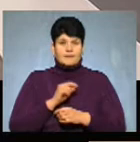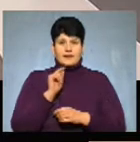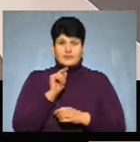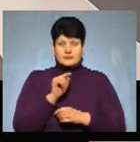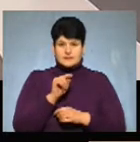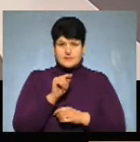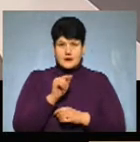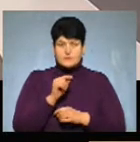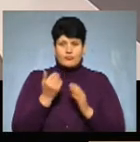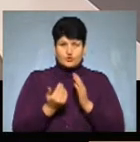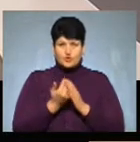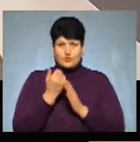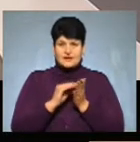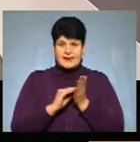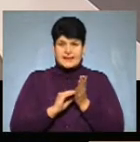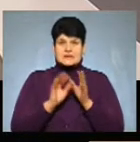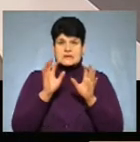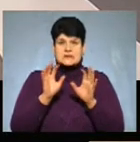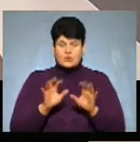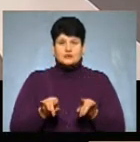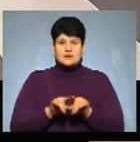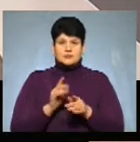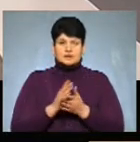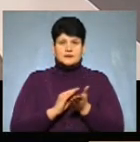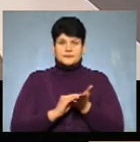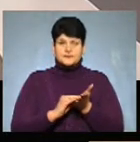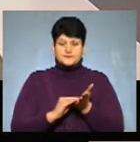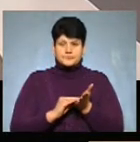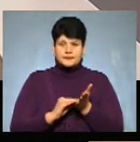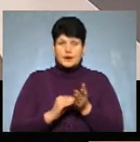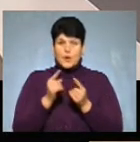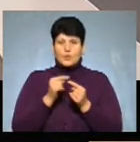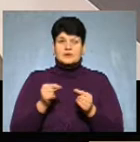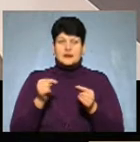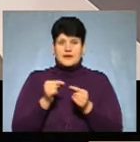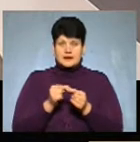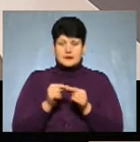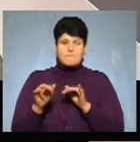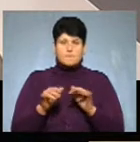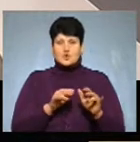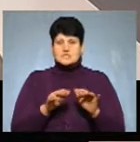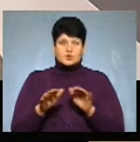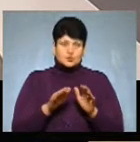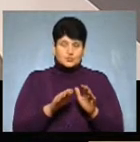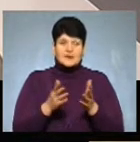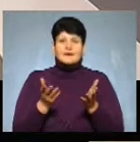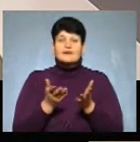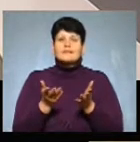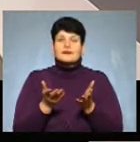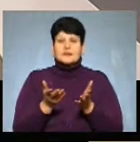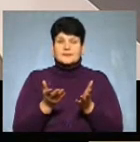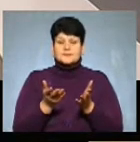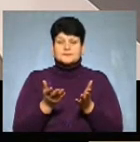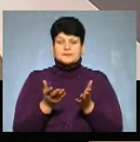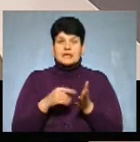Там в новій редакції закону також є відображено уже конкретніше процедура, власне, яким